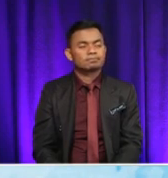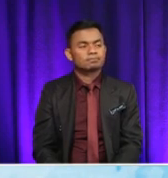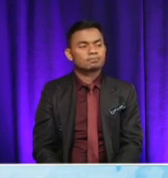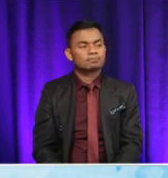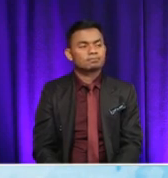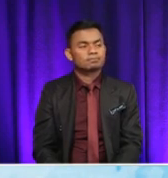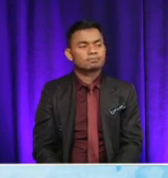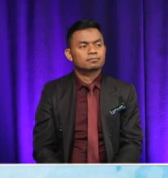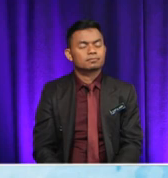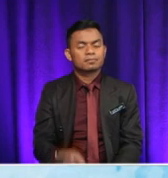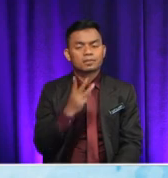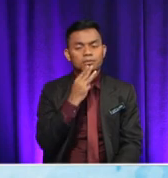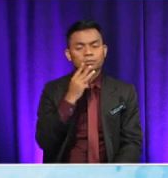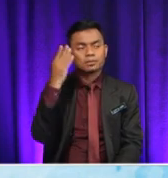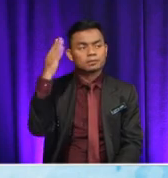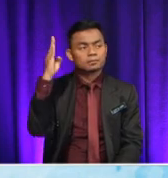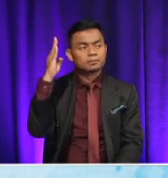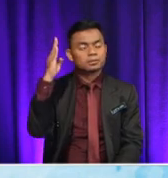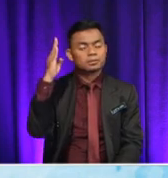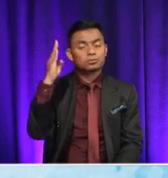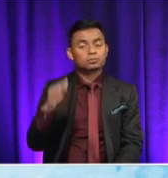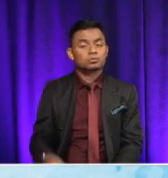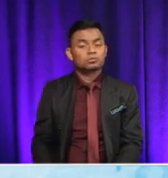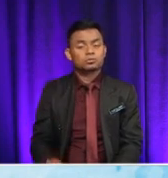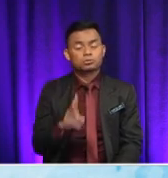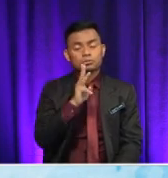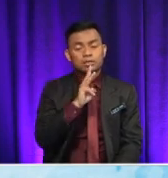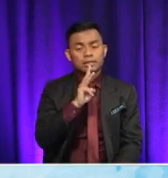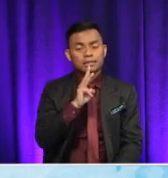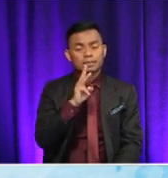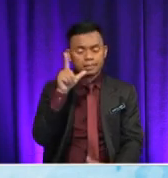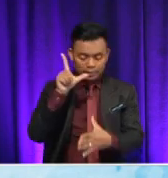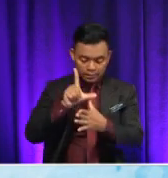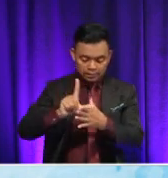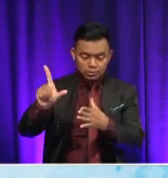warna biru itu bakalan Air langsung oke langsung